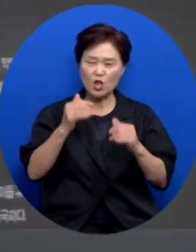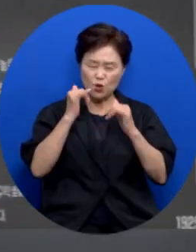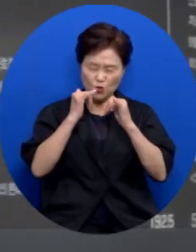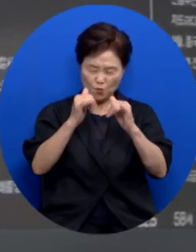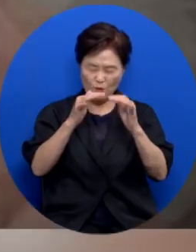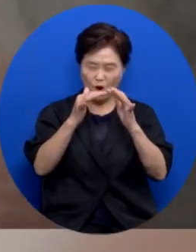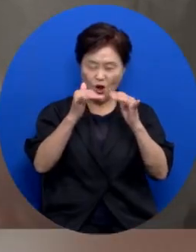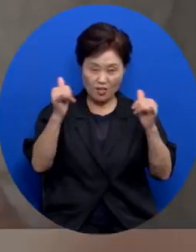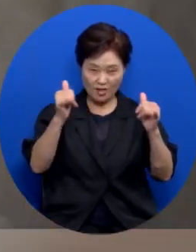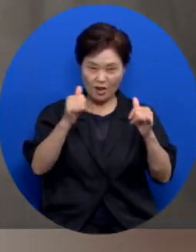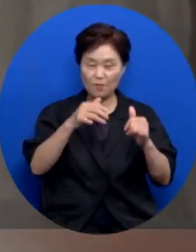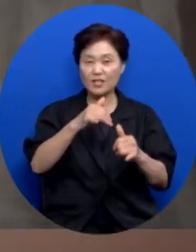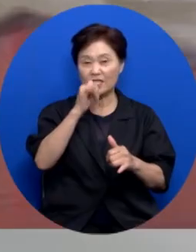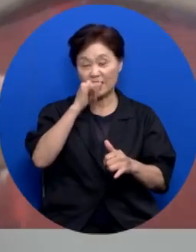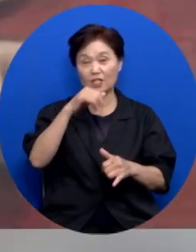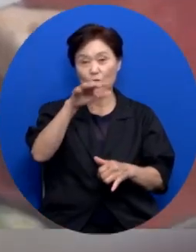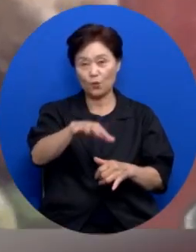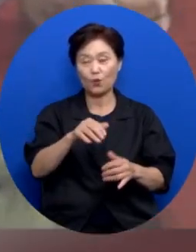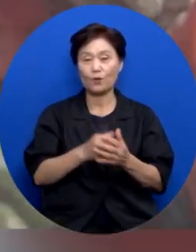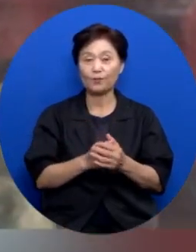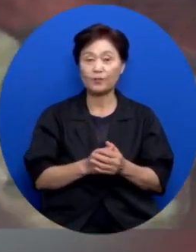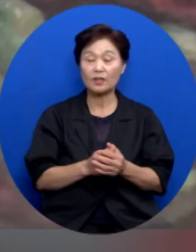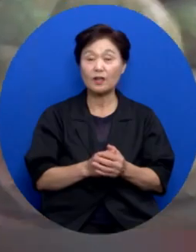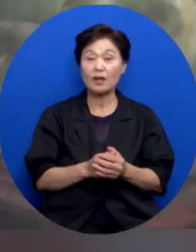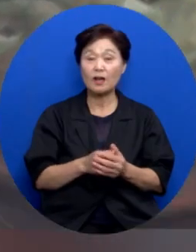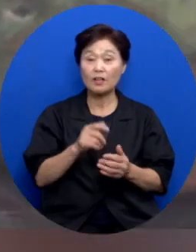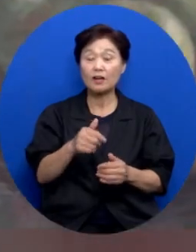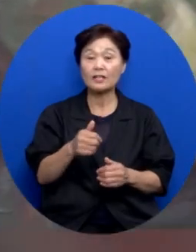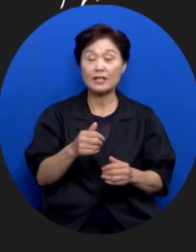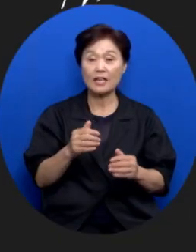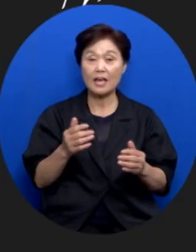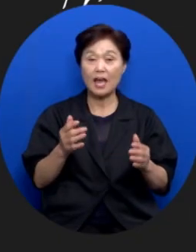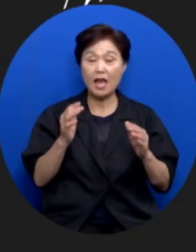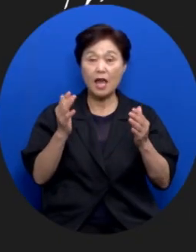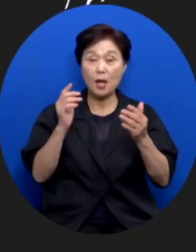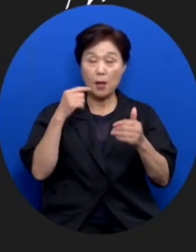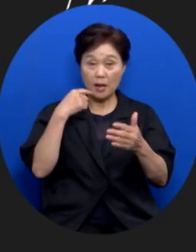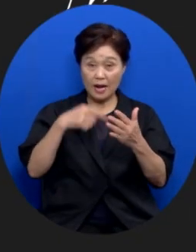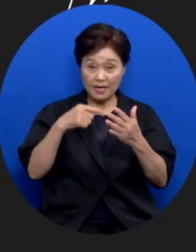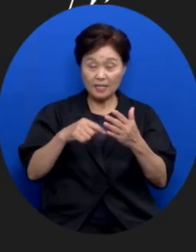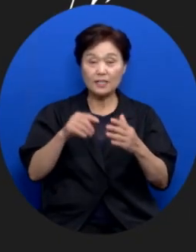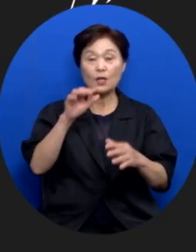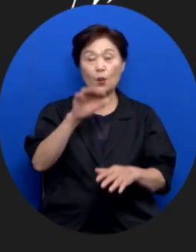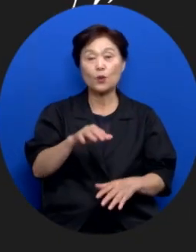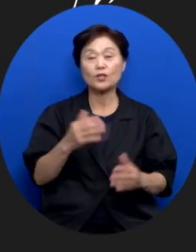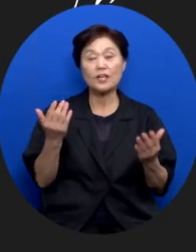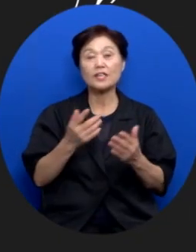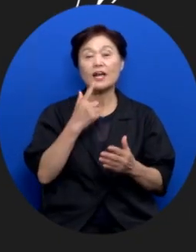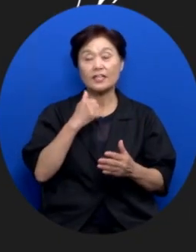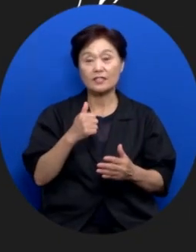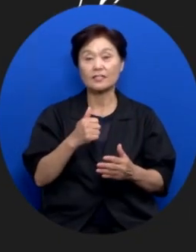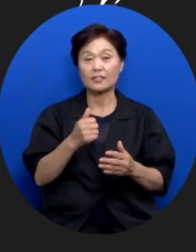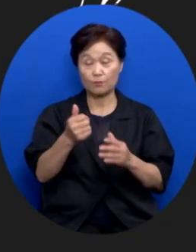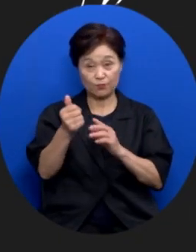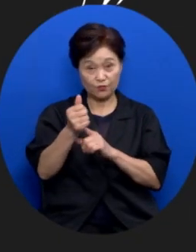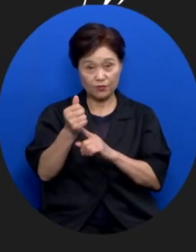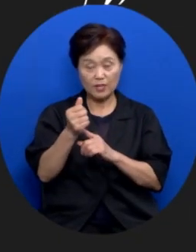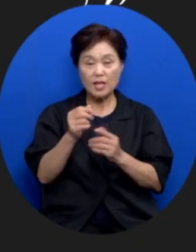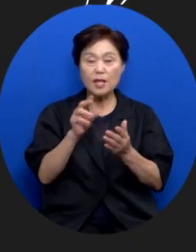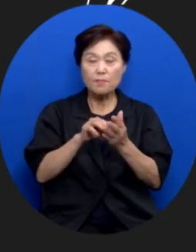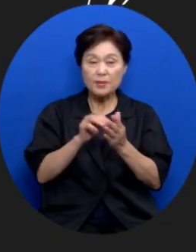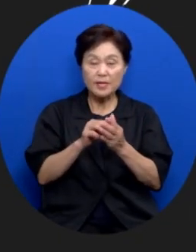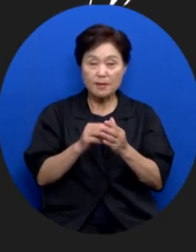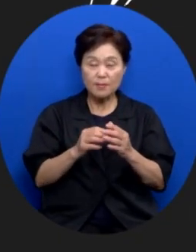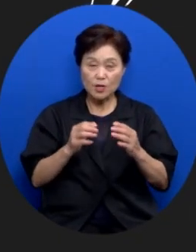명가입니다이 상동교회 상동청년학원 학으로 일하던 우당은 1907년 4월 비밀결사